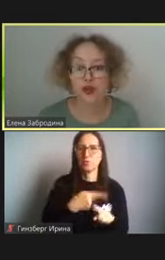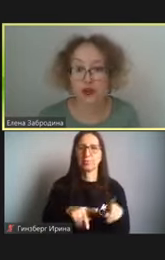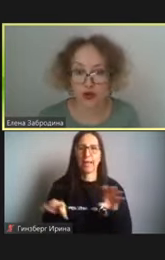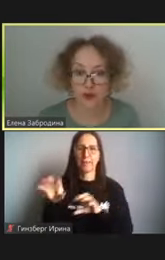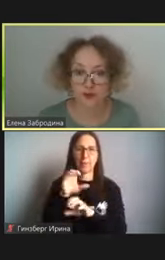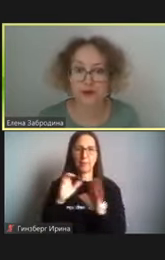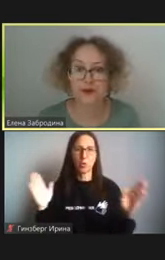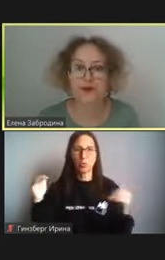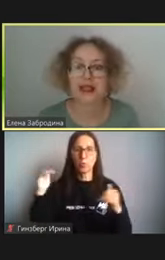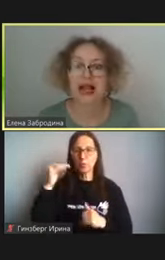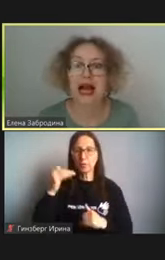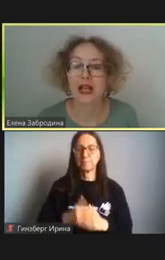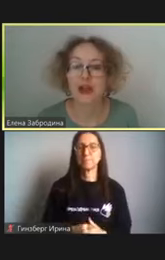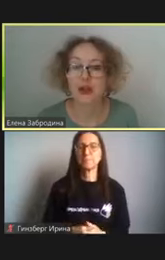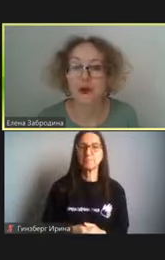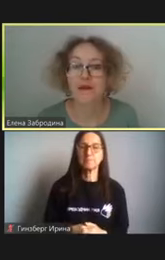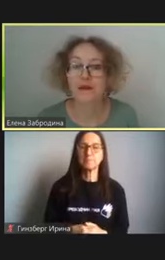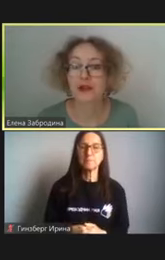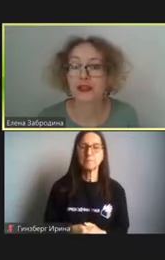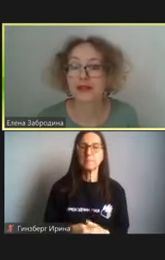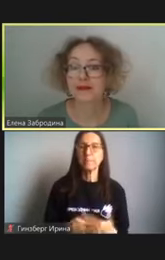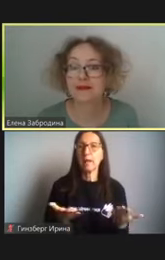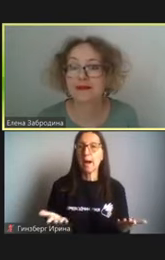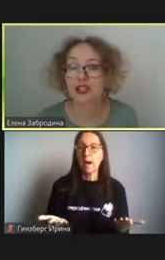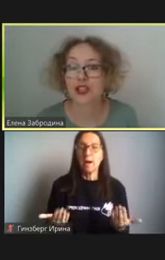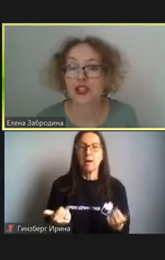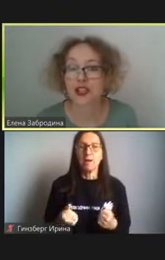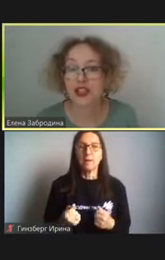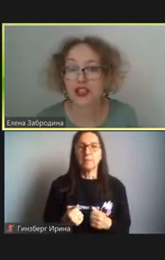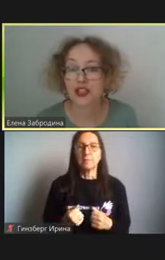Ну что ж, ну вот